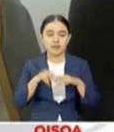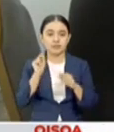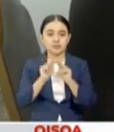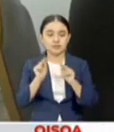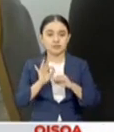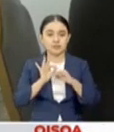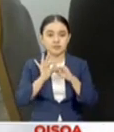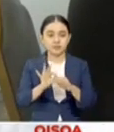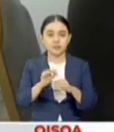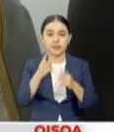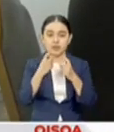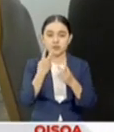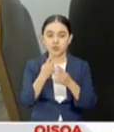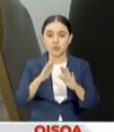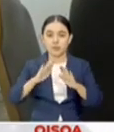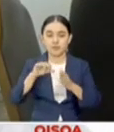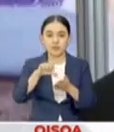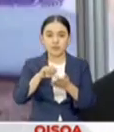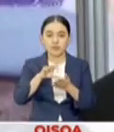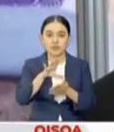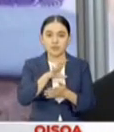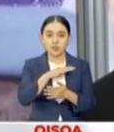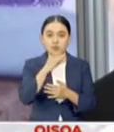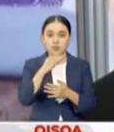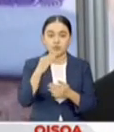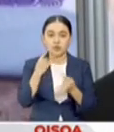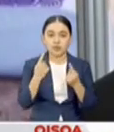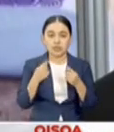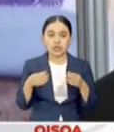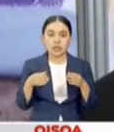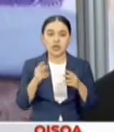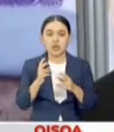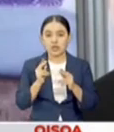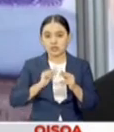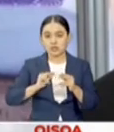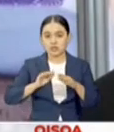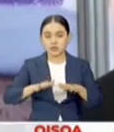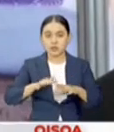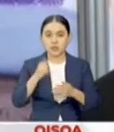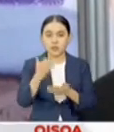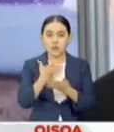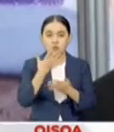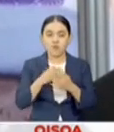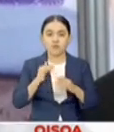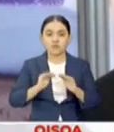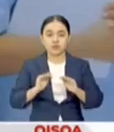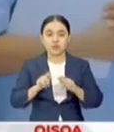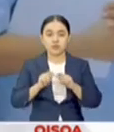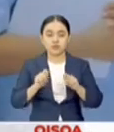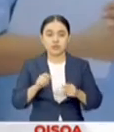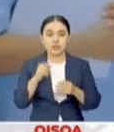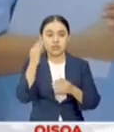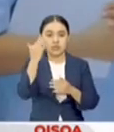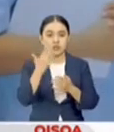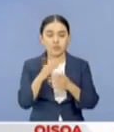tashkil etildi. Ma'lumotga ko'ra, ko'rgazmada ishtirok etayotgan ko'plab yirik klinikalar kelgusida poytaxtimizda o'z filiallarini ochish niyatida.